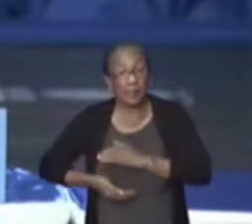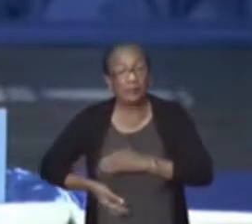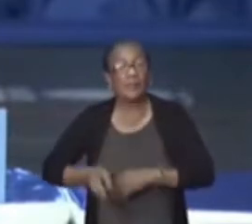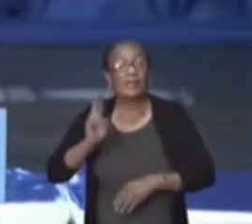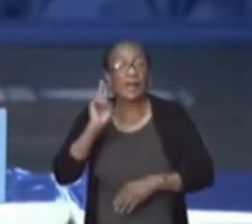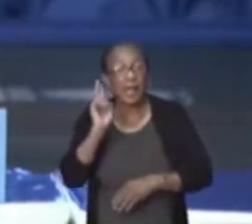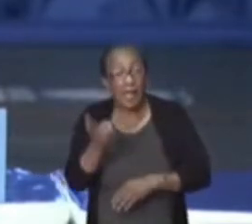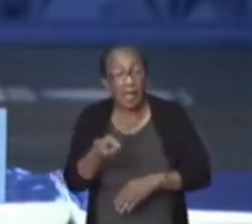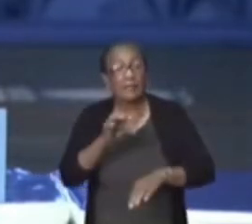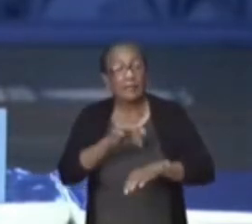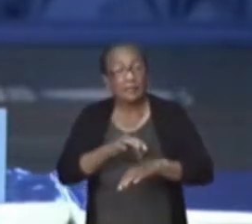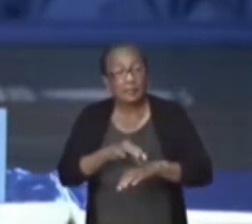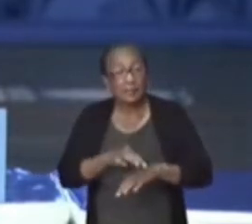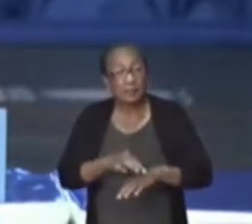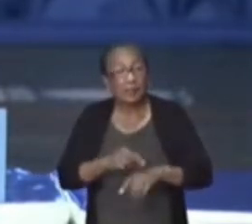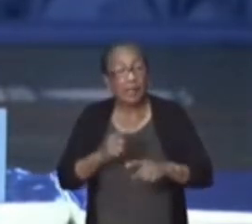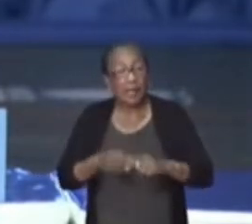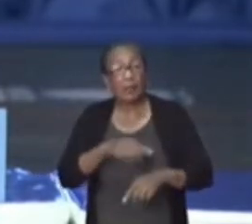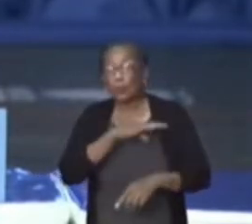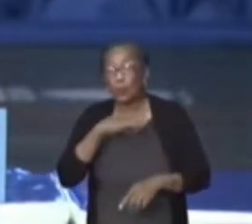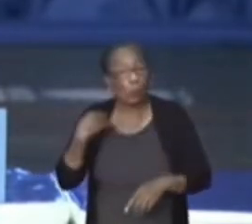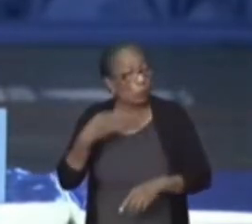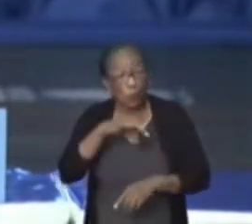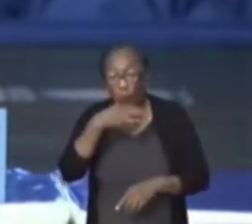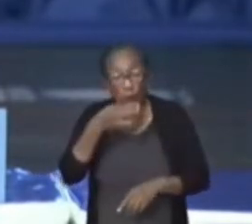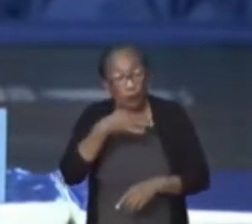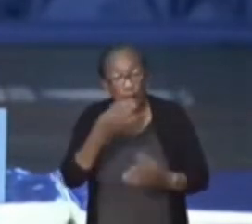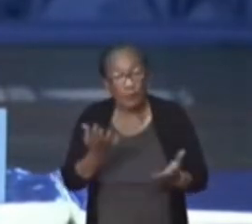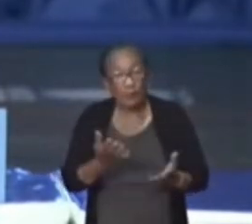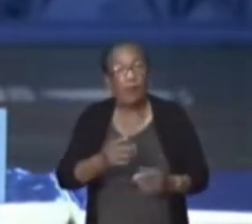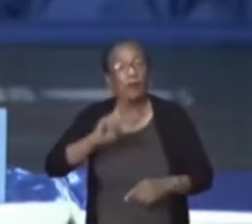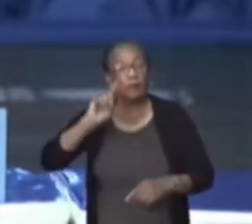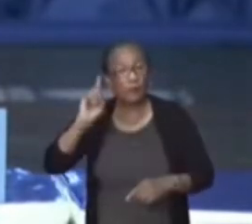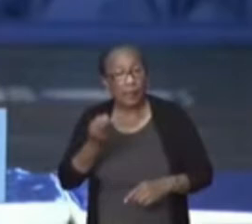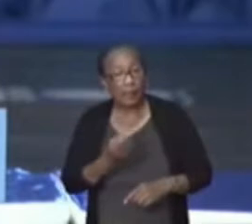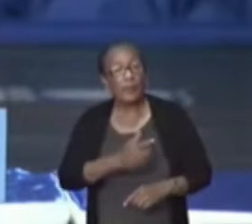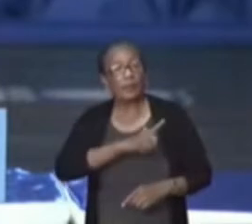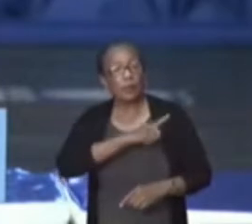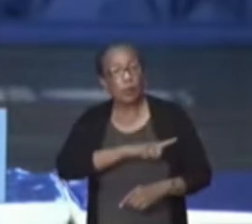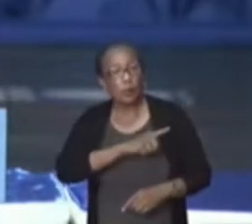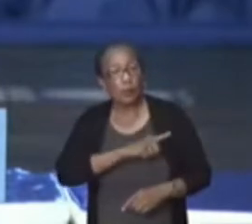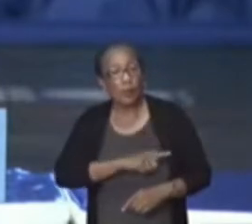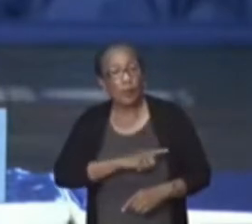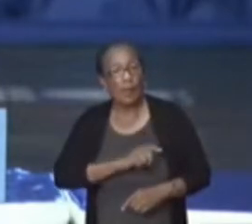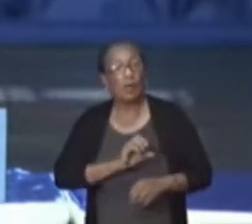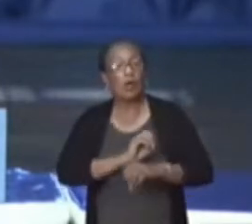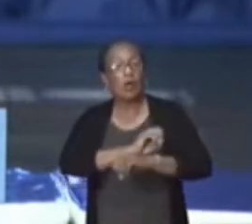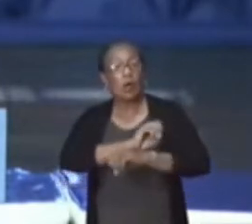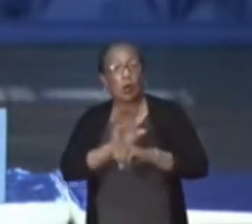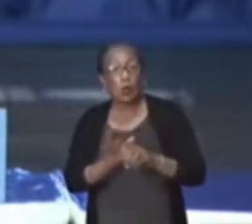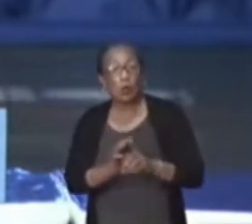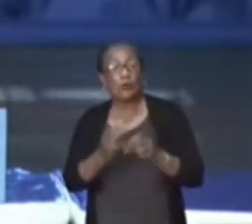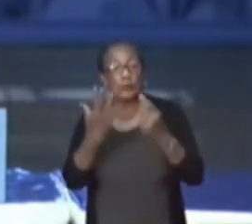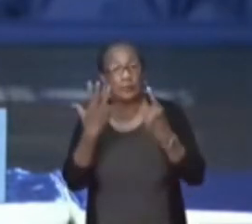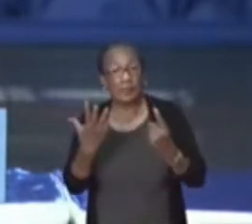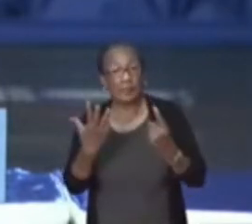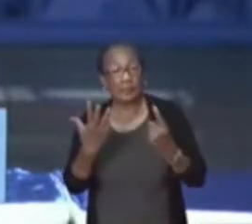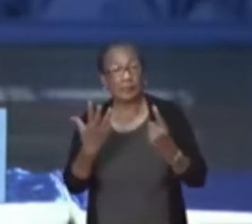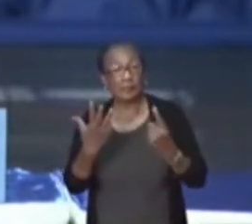ziekteverschijnselen en overlijden, zowel bij de normale COVID-19 bekende of